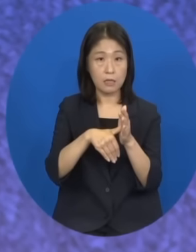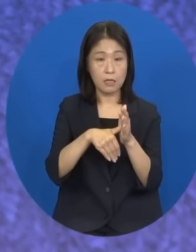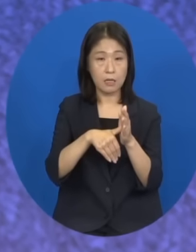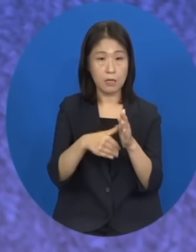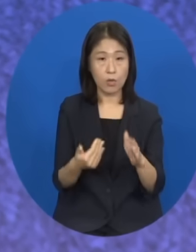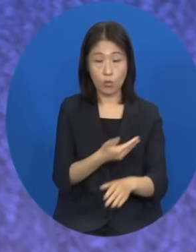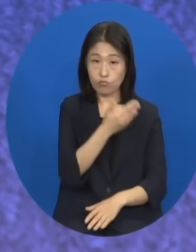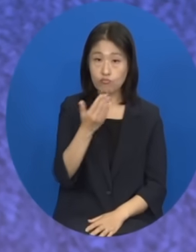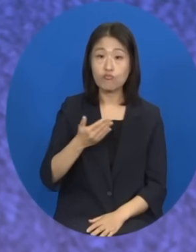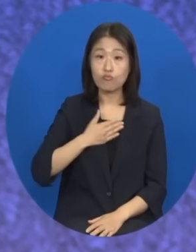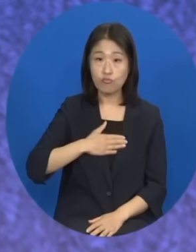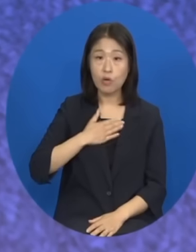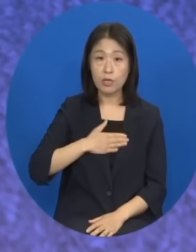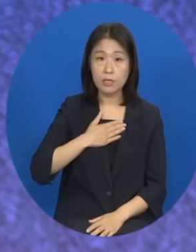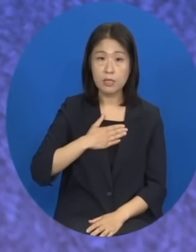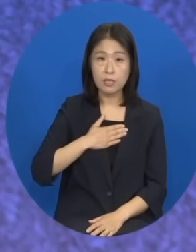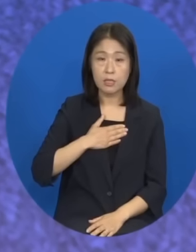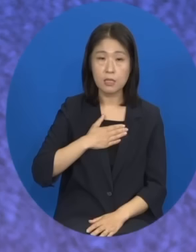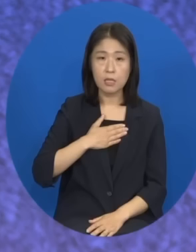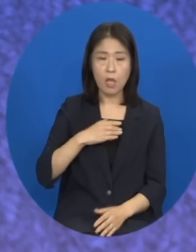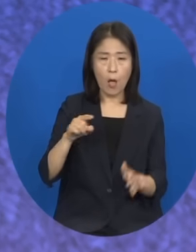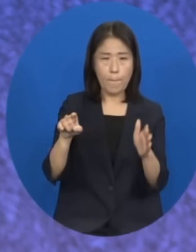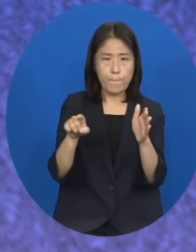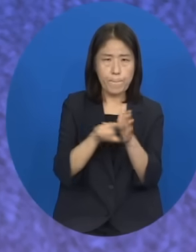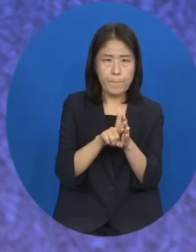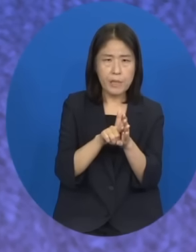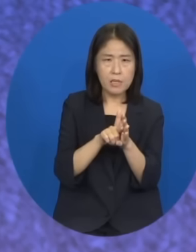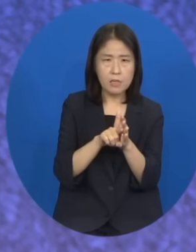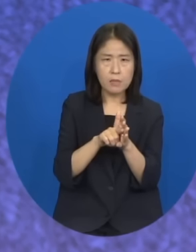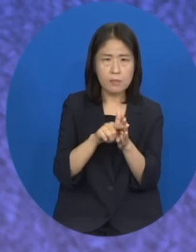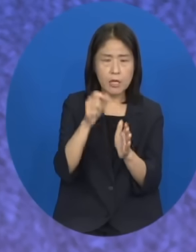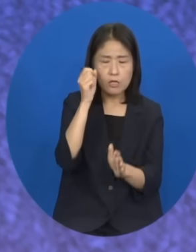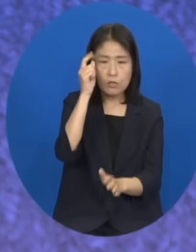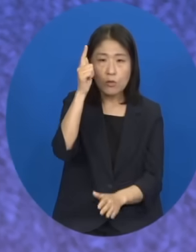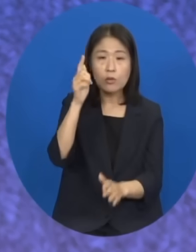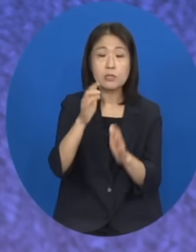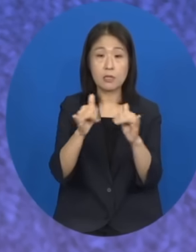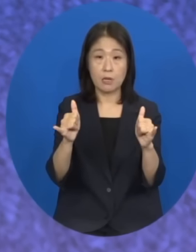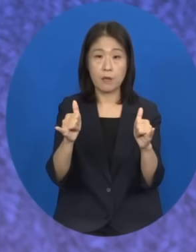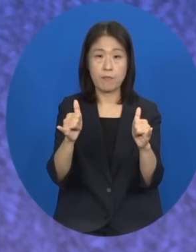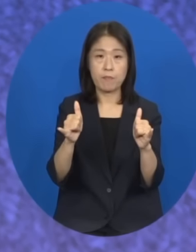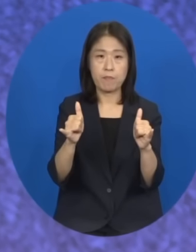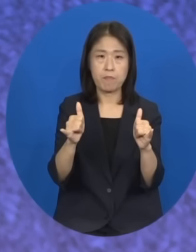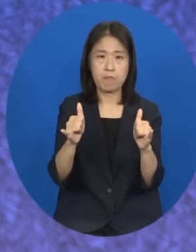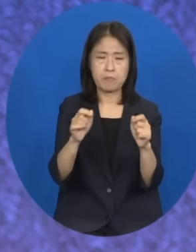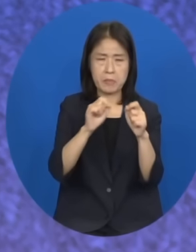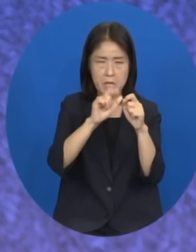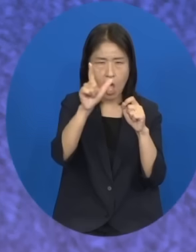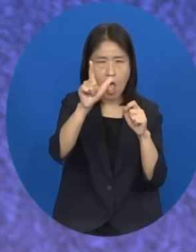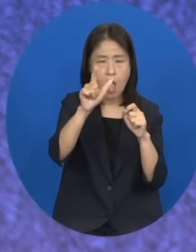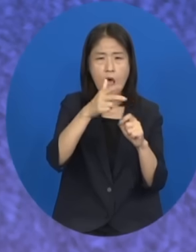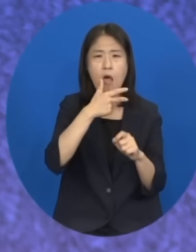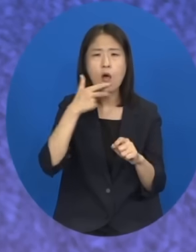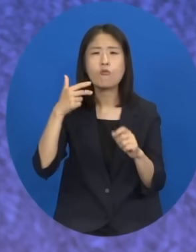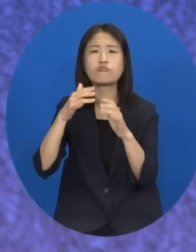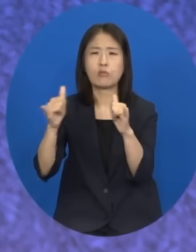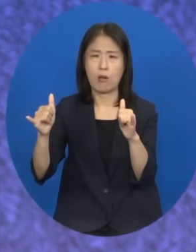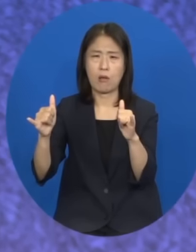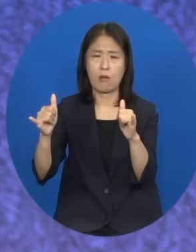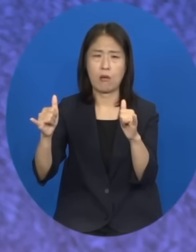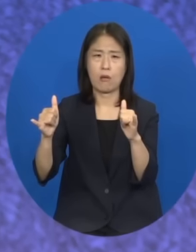있는 신앙의 위인들의 상당수가 영국 사람들입니다. 우리 한국 교회는